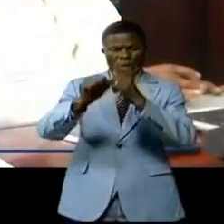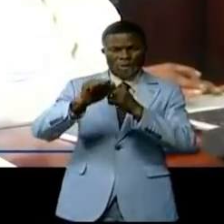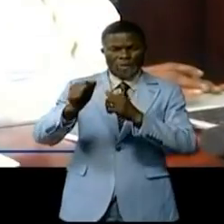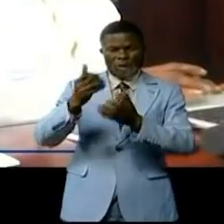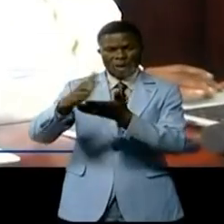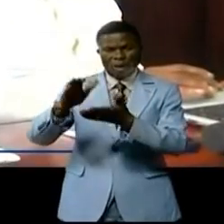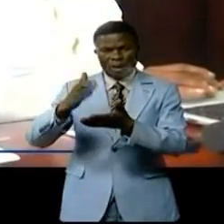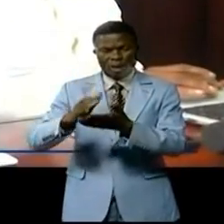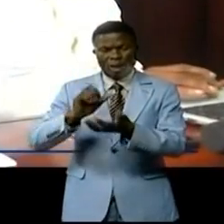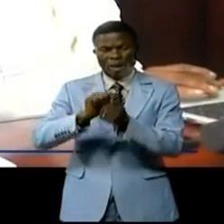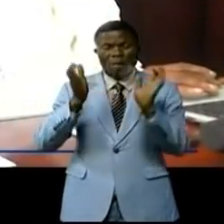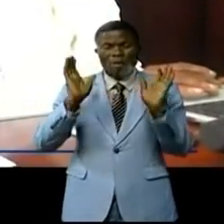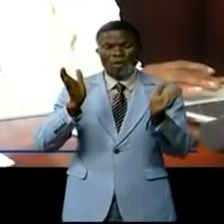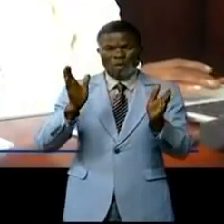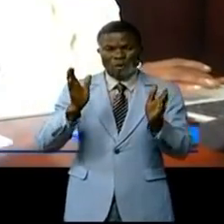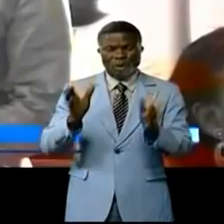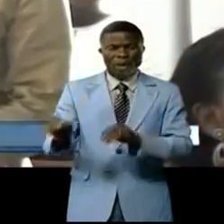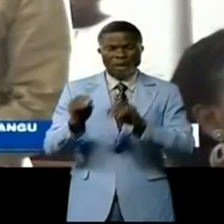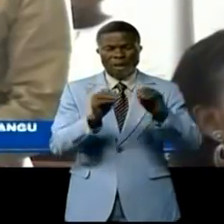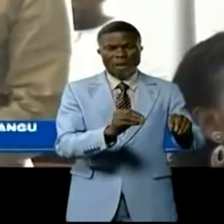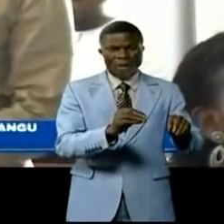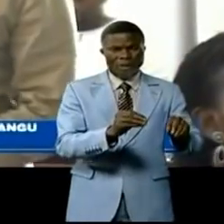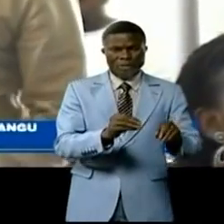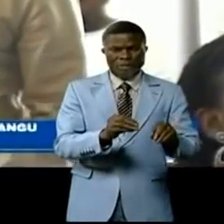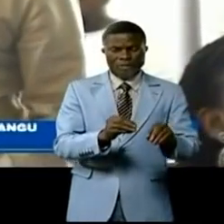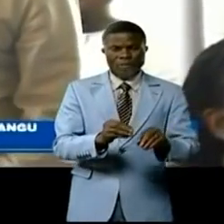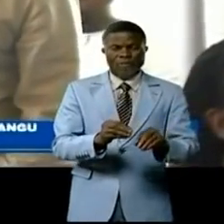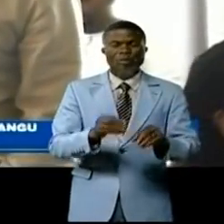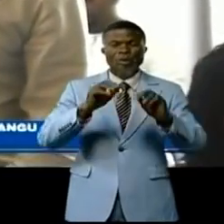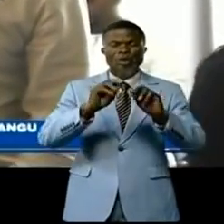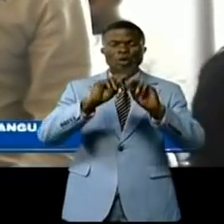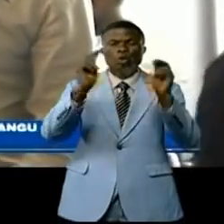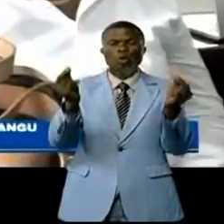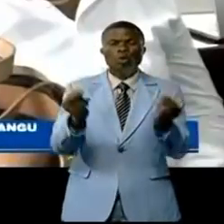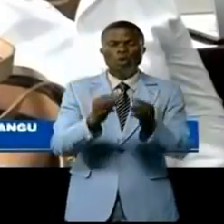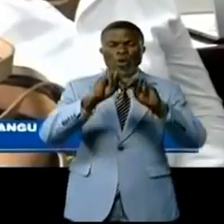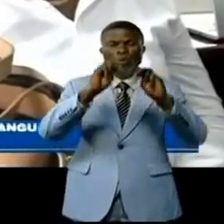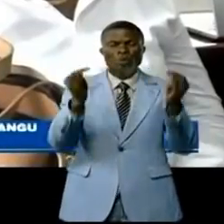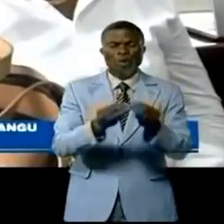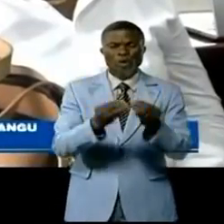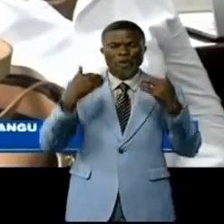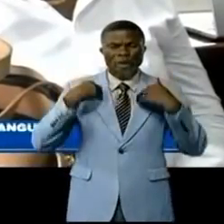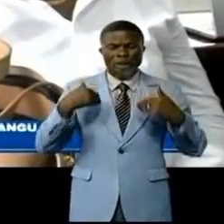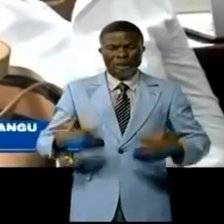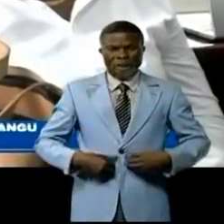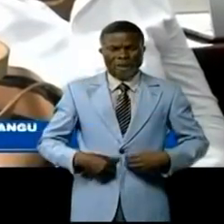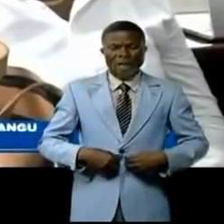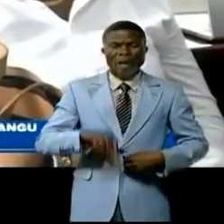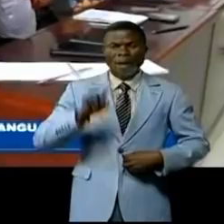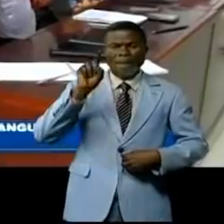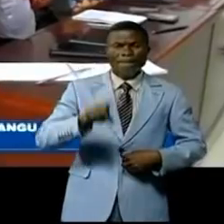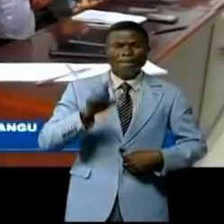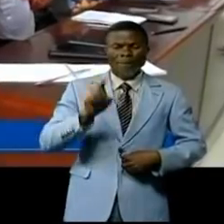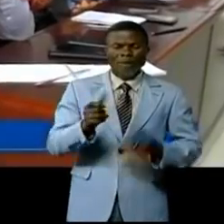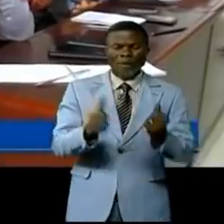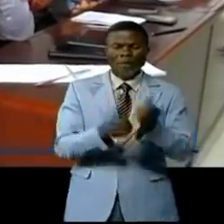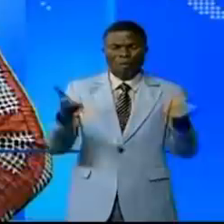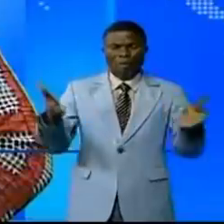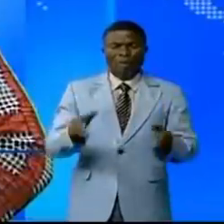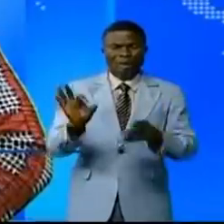des risques en mettant en place les mutuelles de santé, c'est le vœu émis par les participants à ces